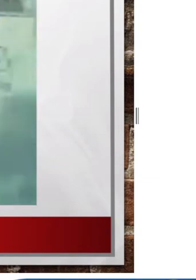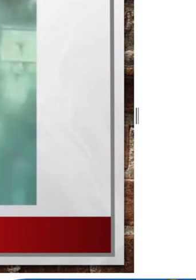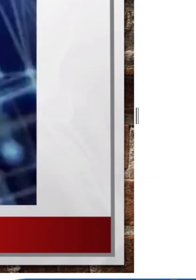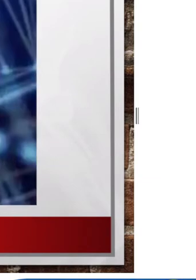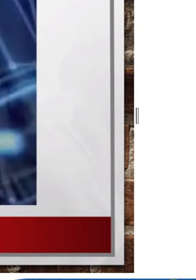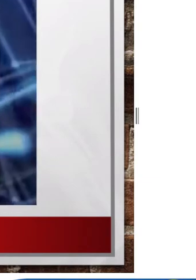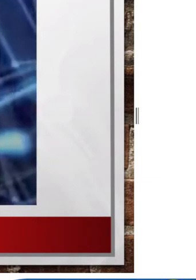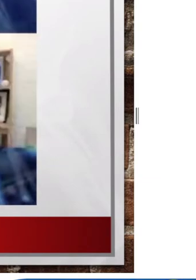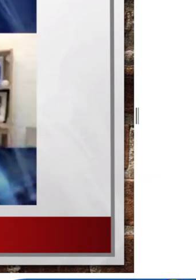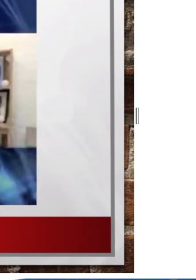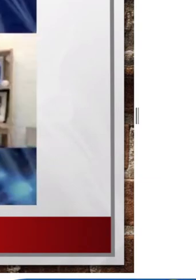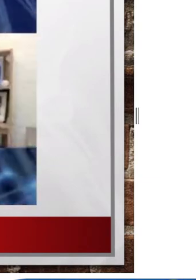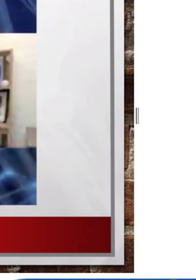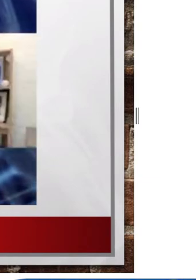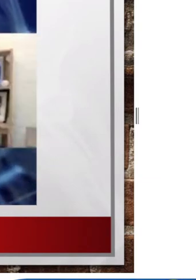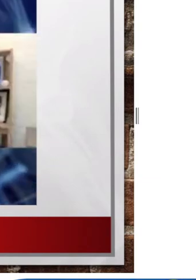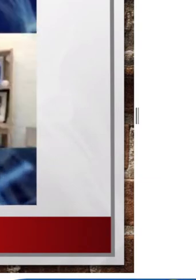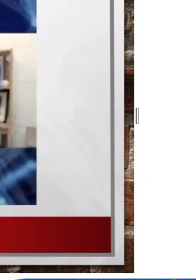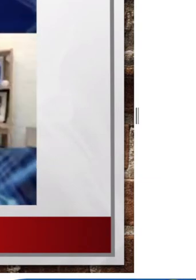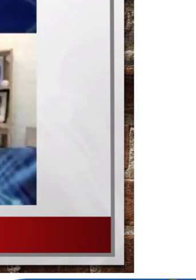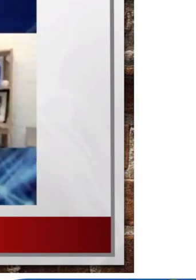panahon. Sa ating next clip.